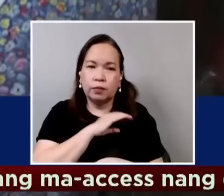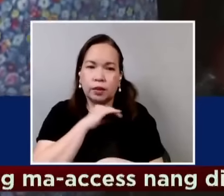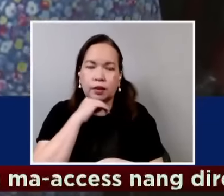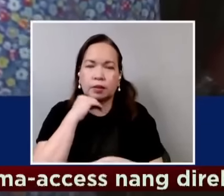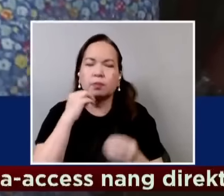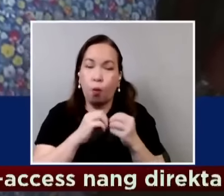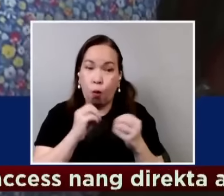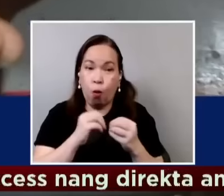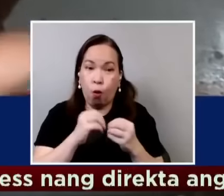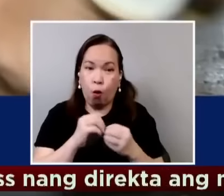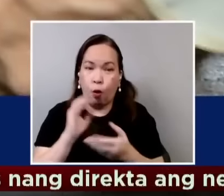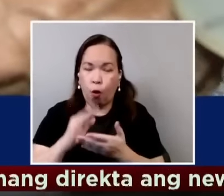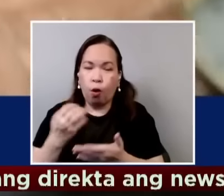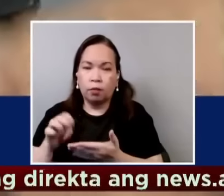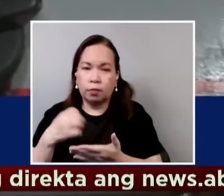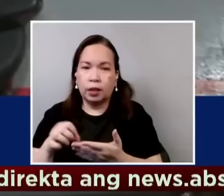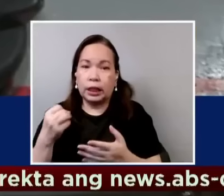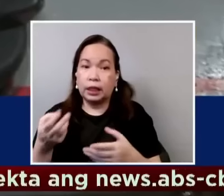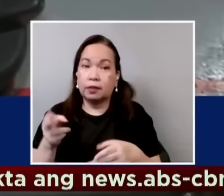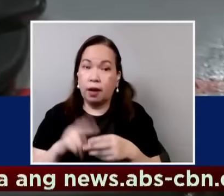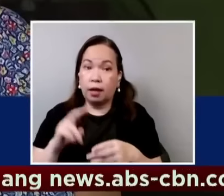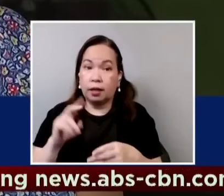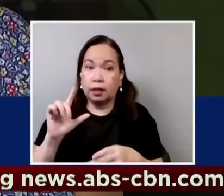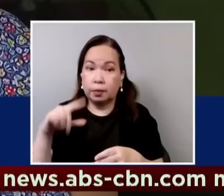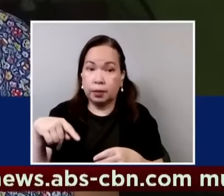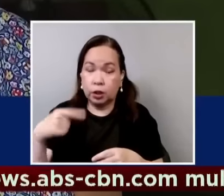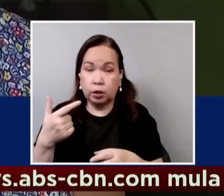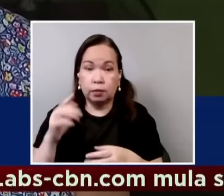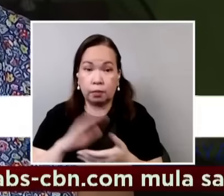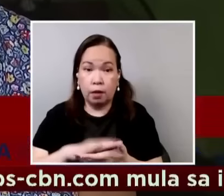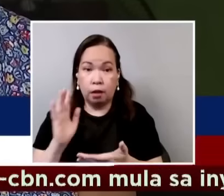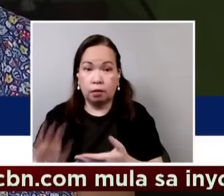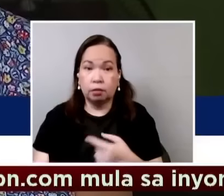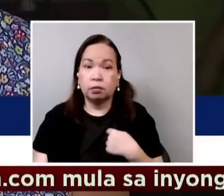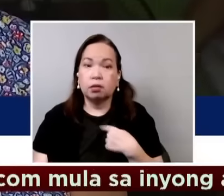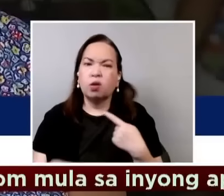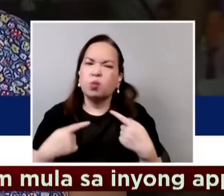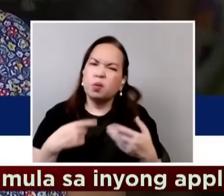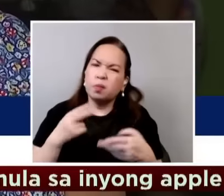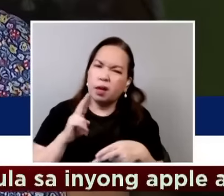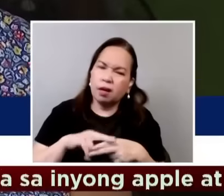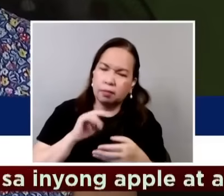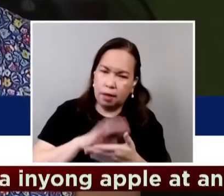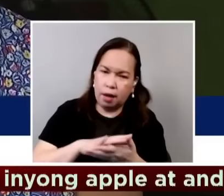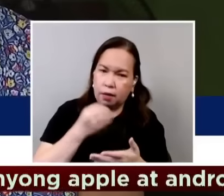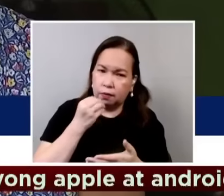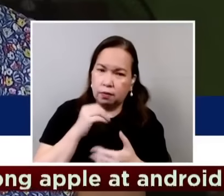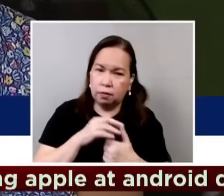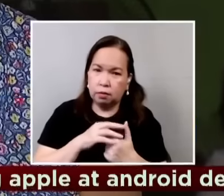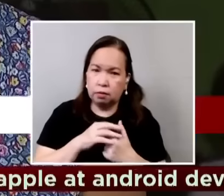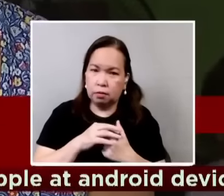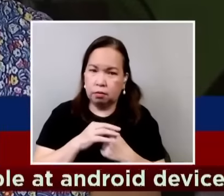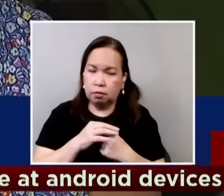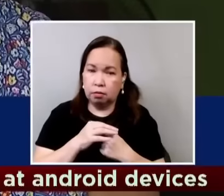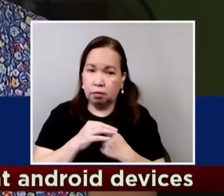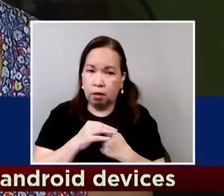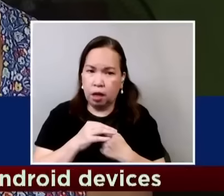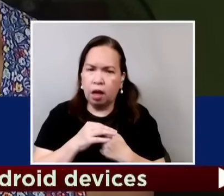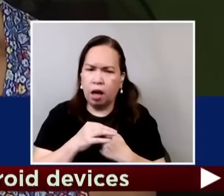nga ang magiging dagdag presyo sa LPG. Medyo itataas ko konti. Gusto naman nila pagkaano, alam naman